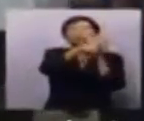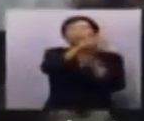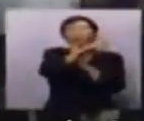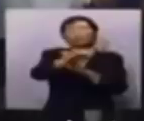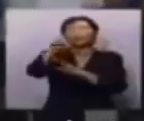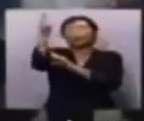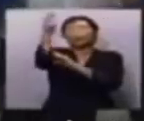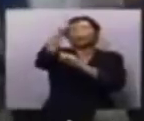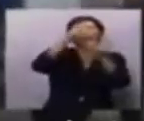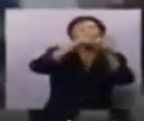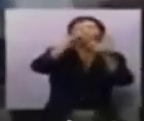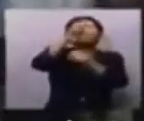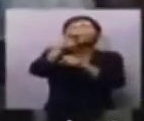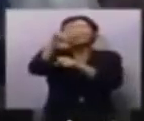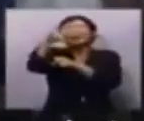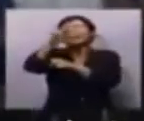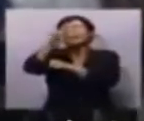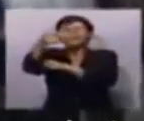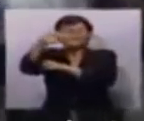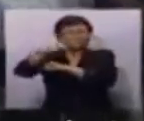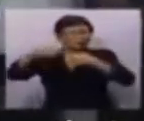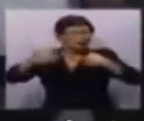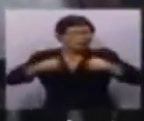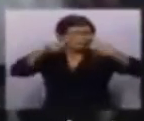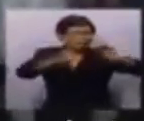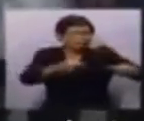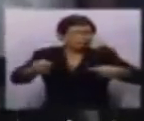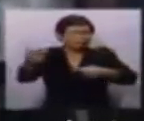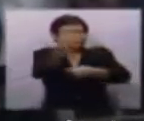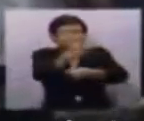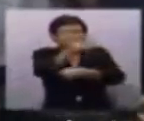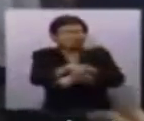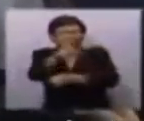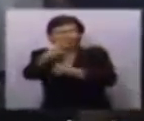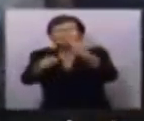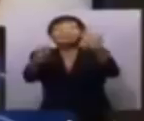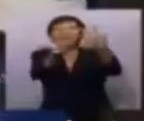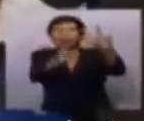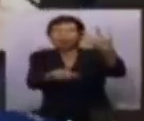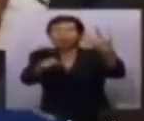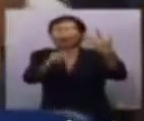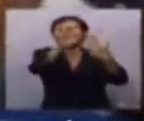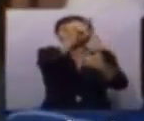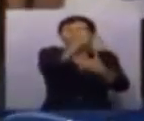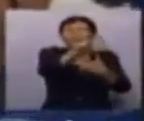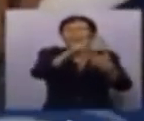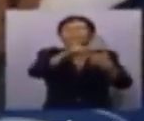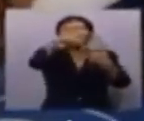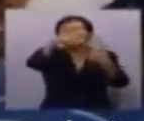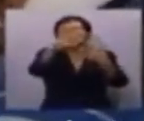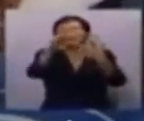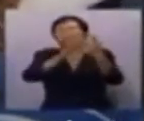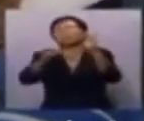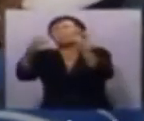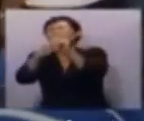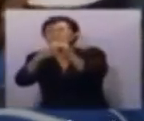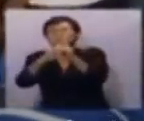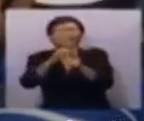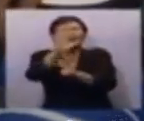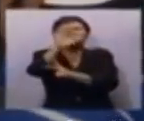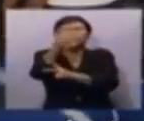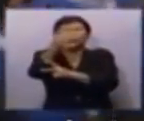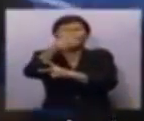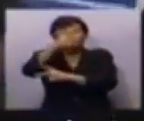Dun Hutan Melintang, turut menyaksikan pertandingan tiga penjuru antara BN, PKR dan PAS. Bagan